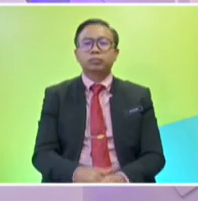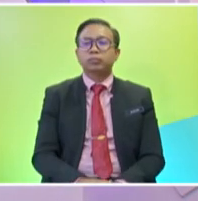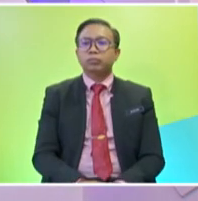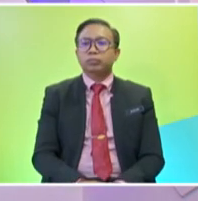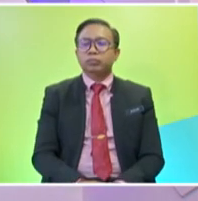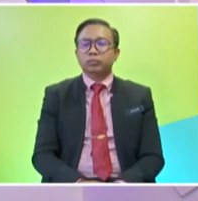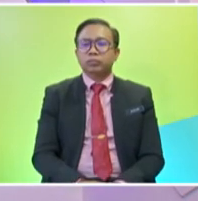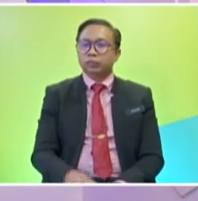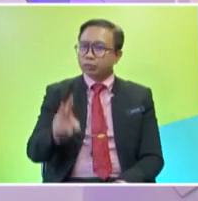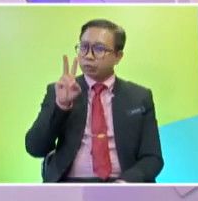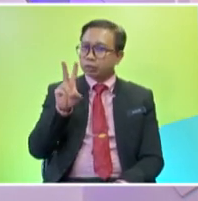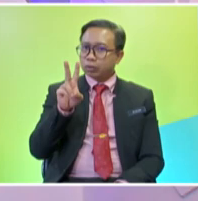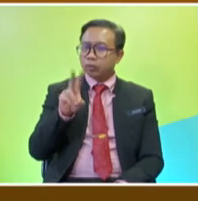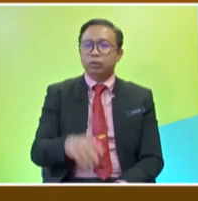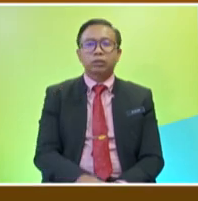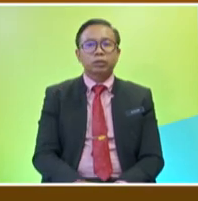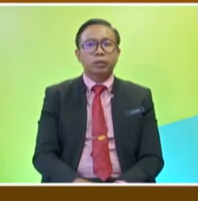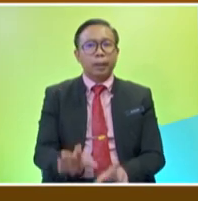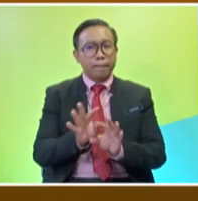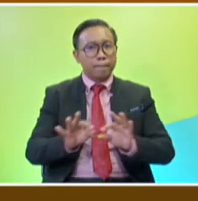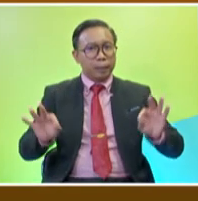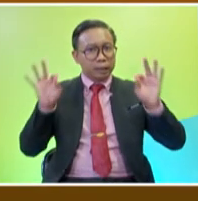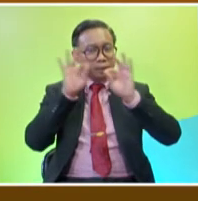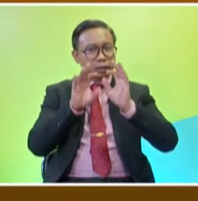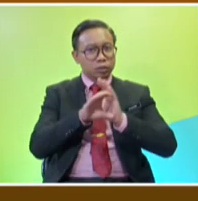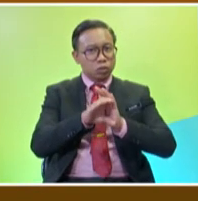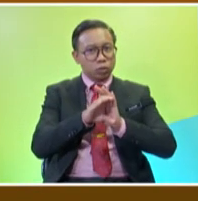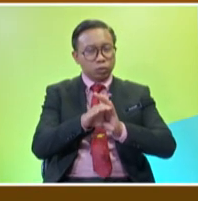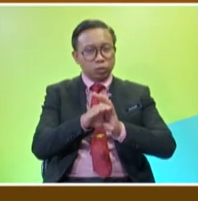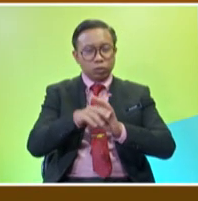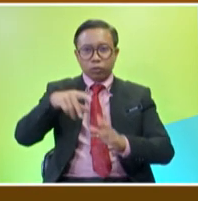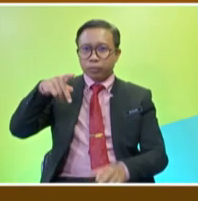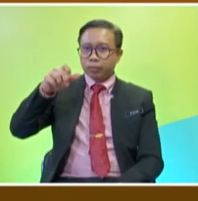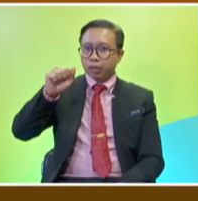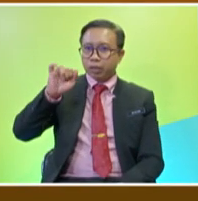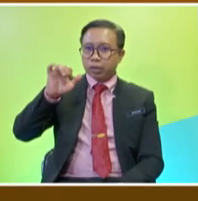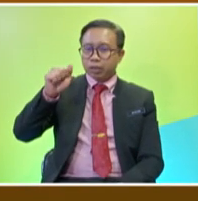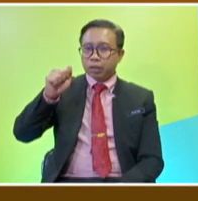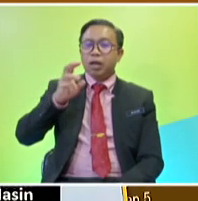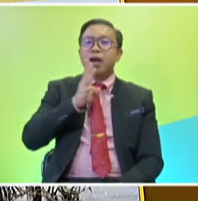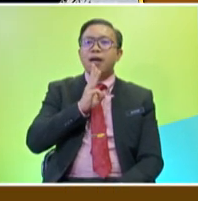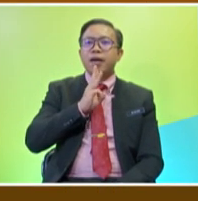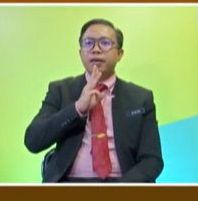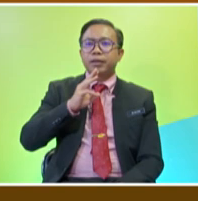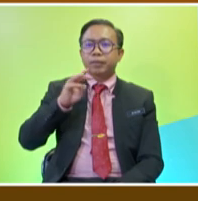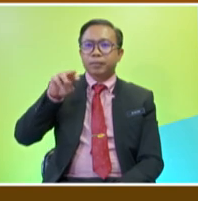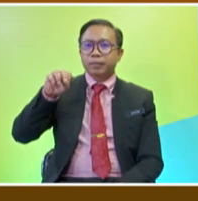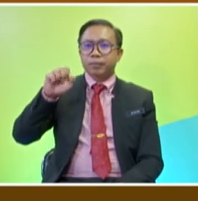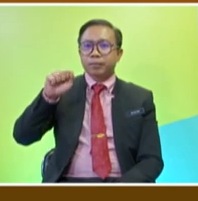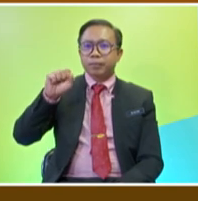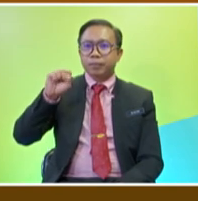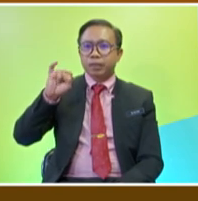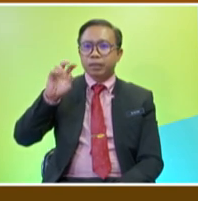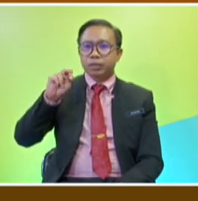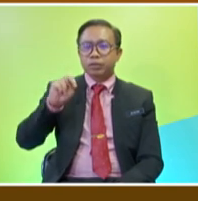oke yang kedua adalah penting contohnya kawasan payai Mastin Oke contohnya kita ada